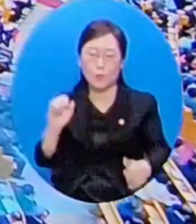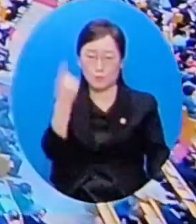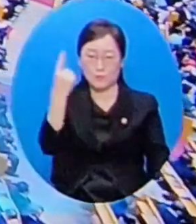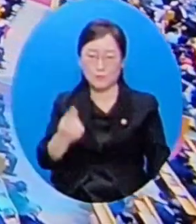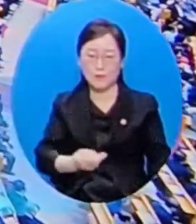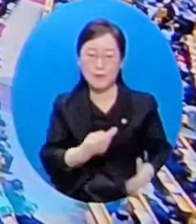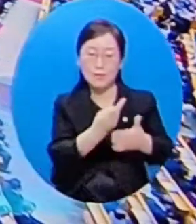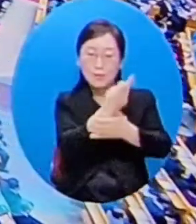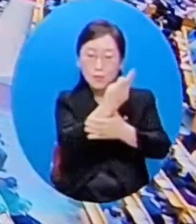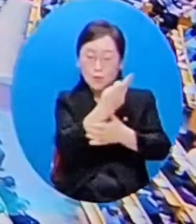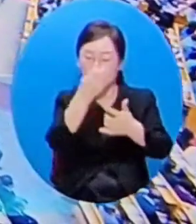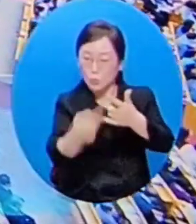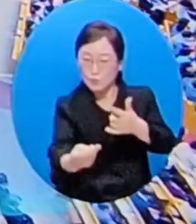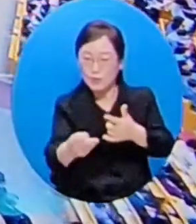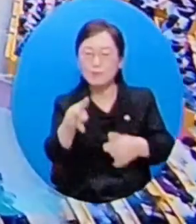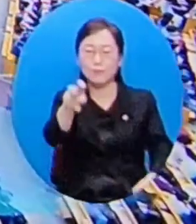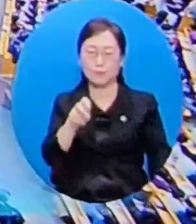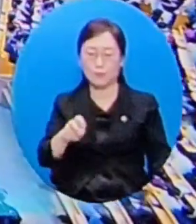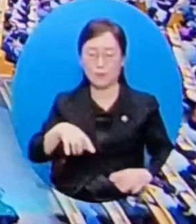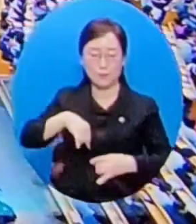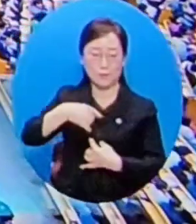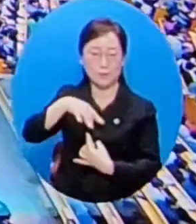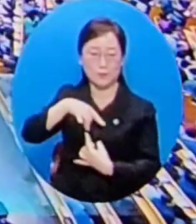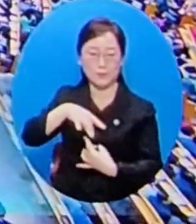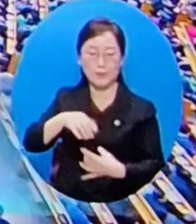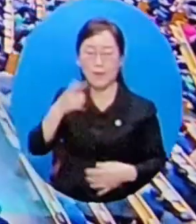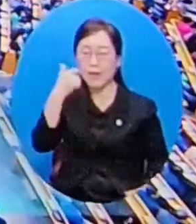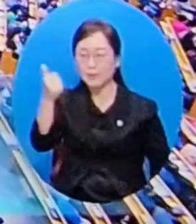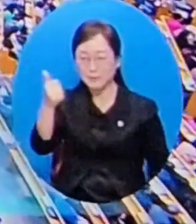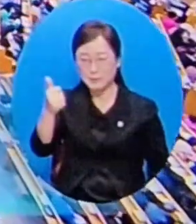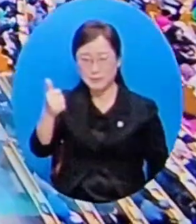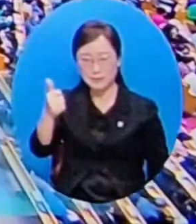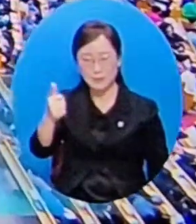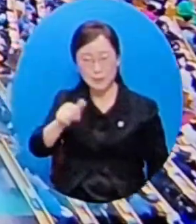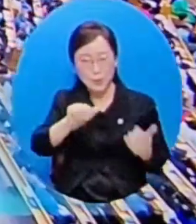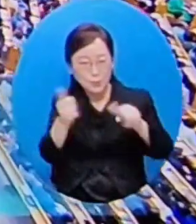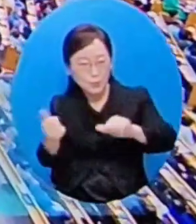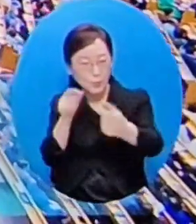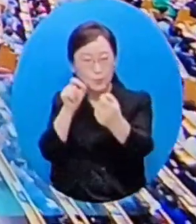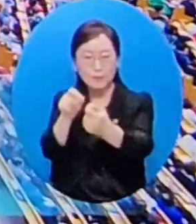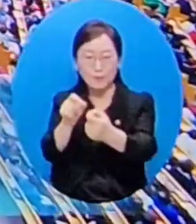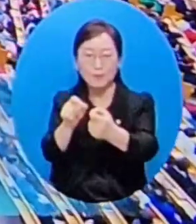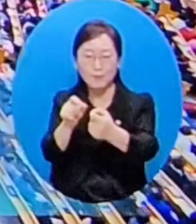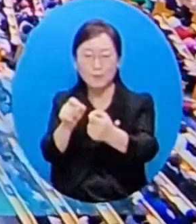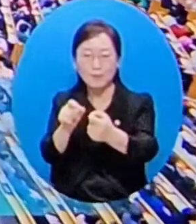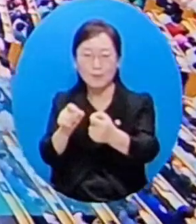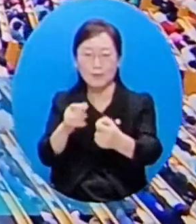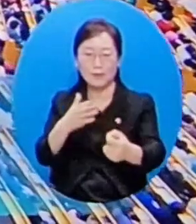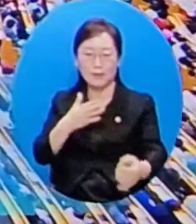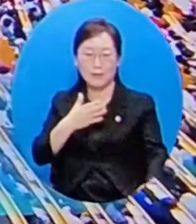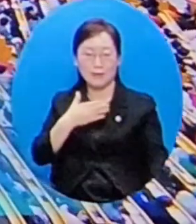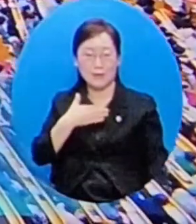에서가 야곱을 미워하여 심중에 이르기를 아버지를 국할 때가 가까웠은 즉 내가